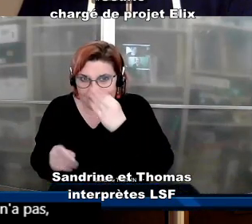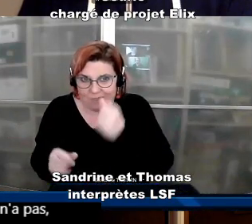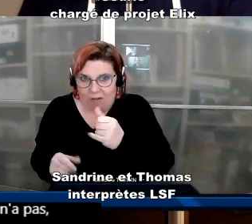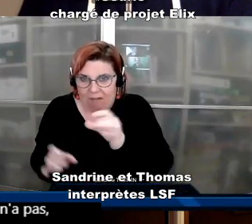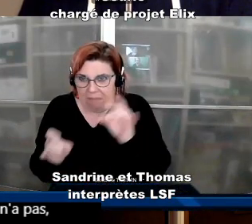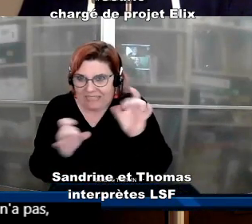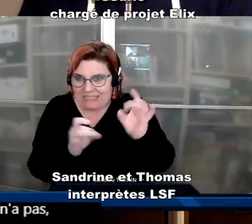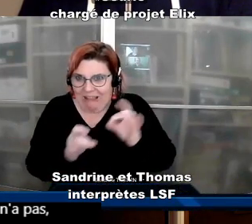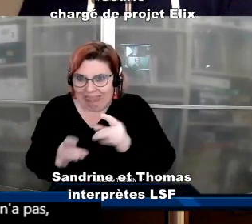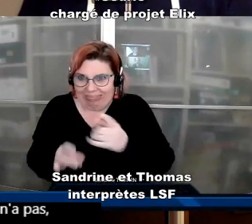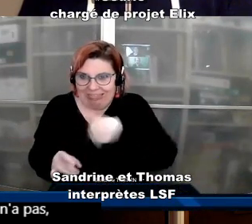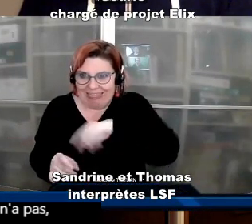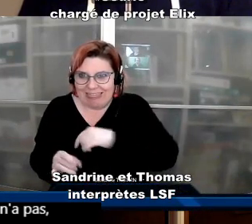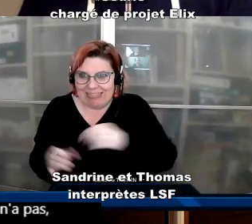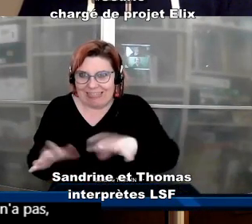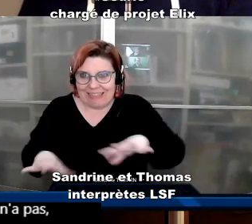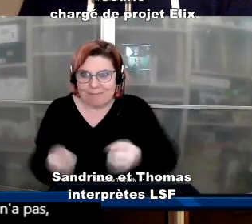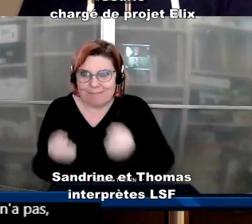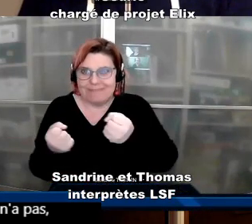pour valider